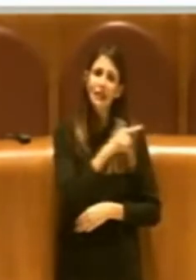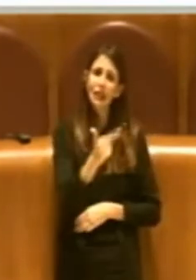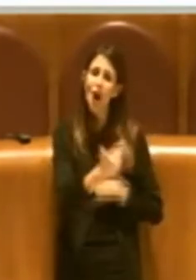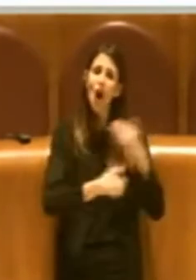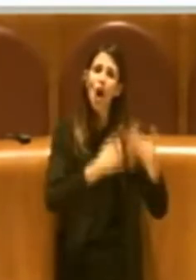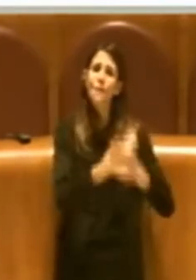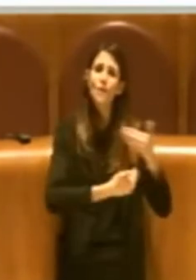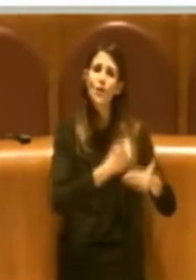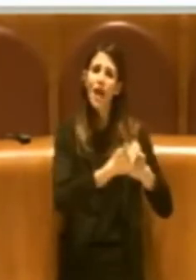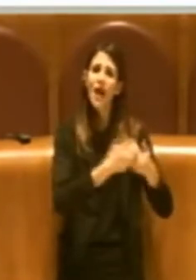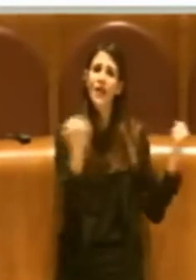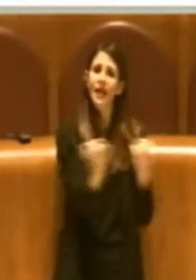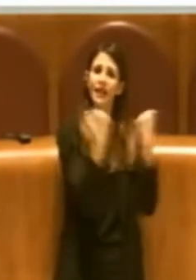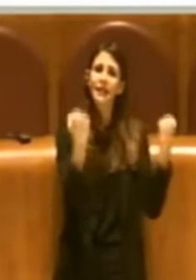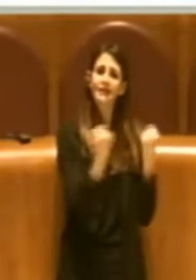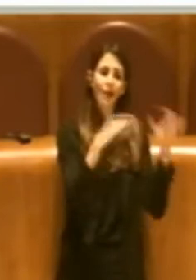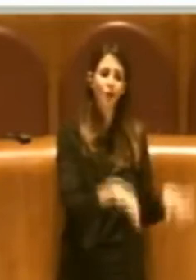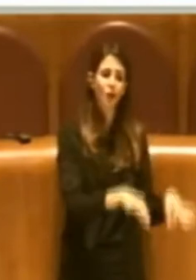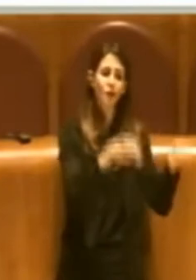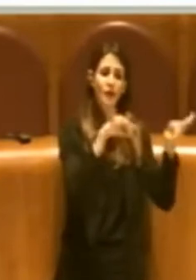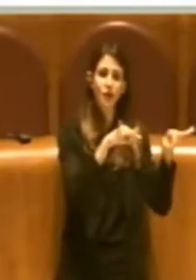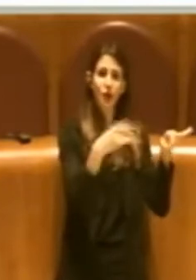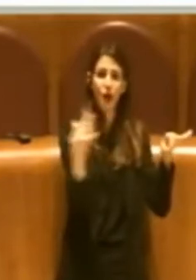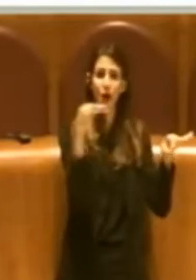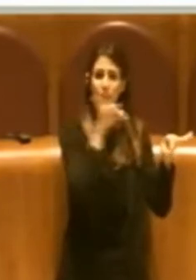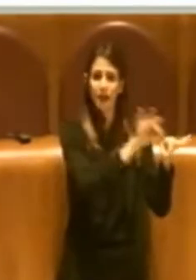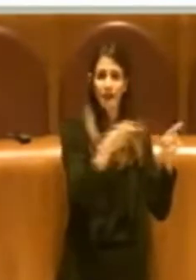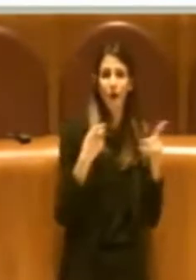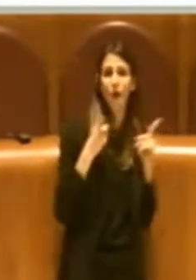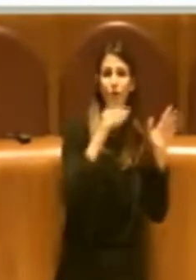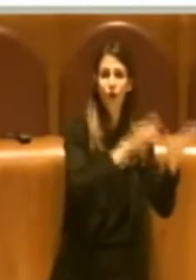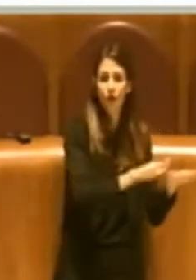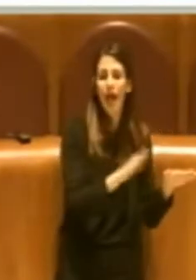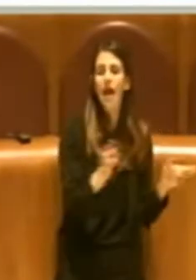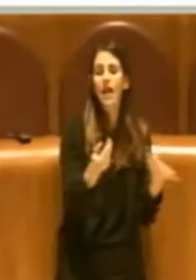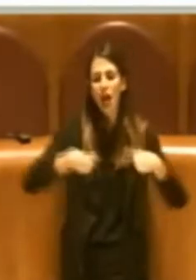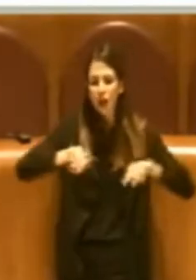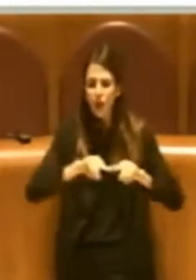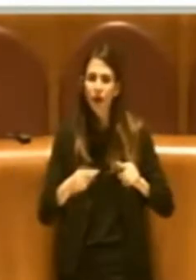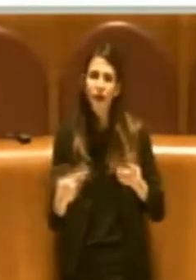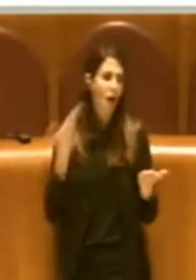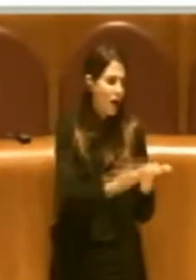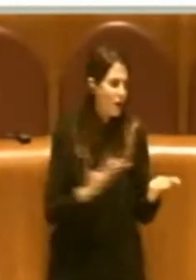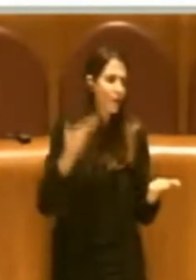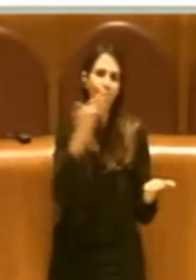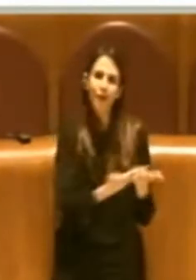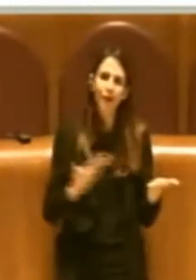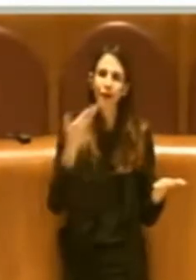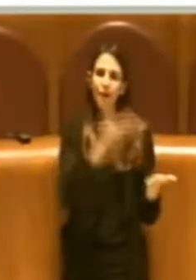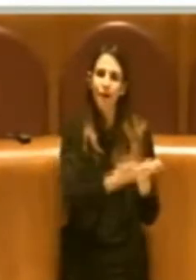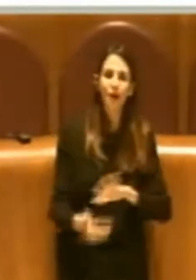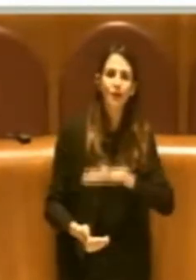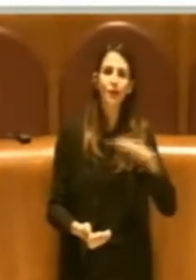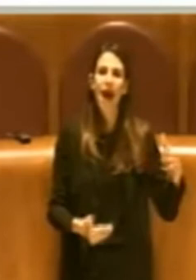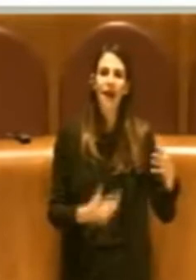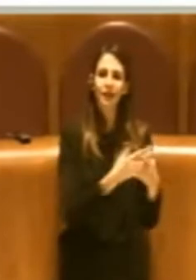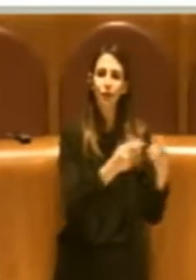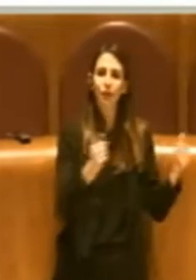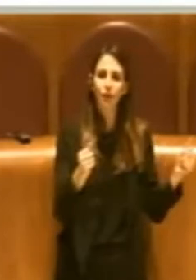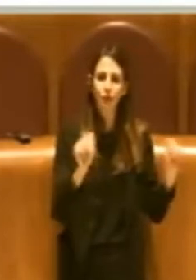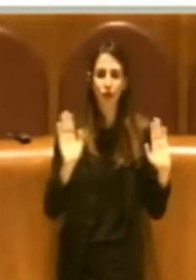in autotutela. Noi abbiamo proposto insomma diverse alternative anche in commissione, quindi solo